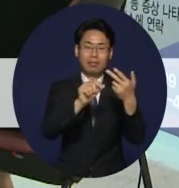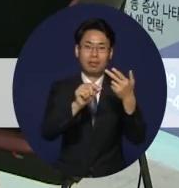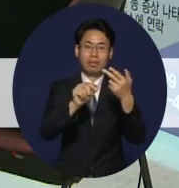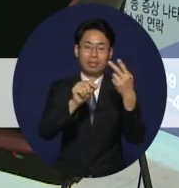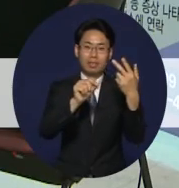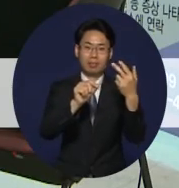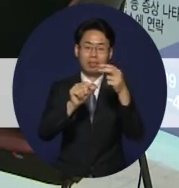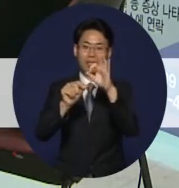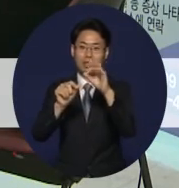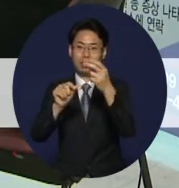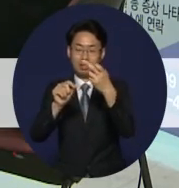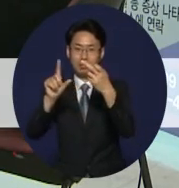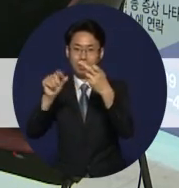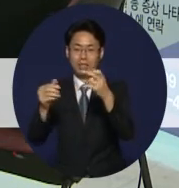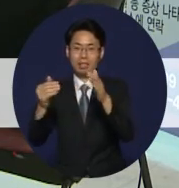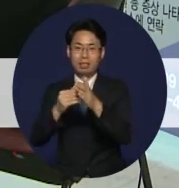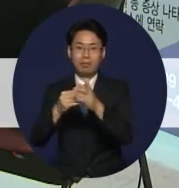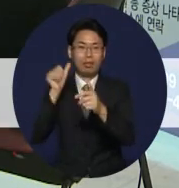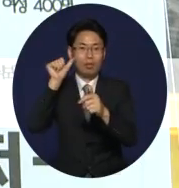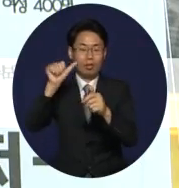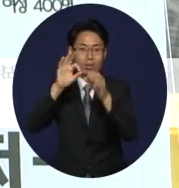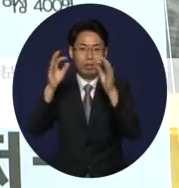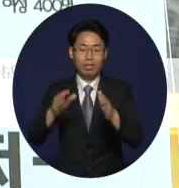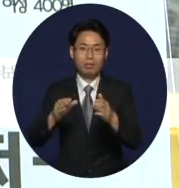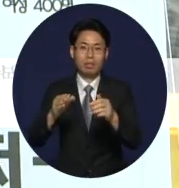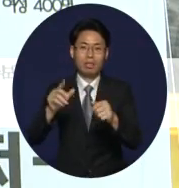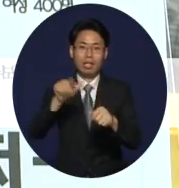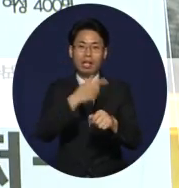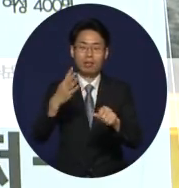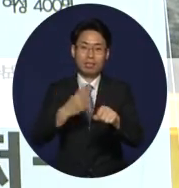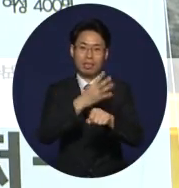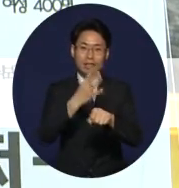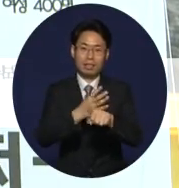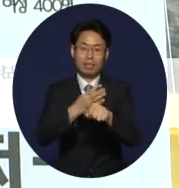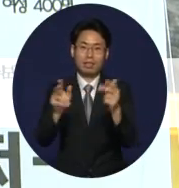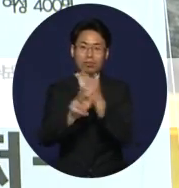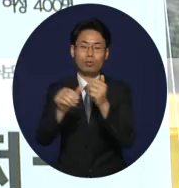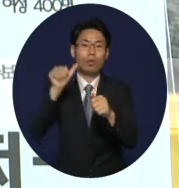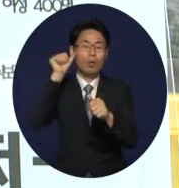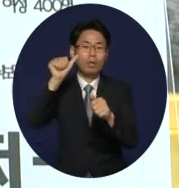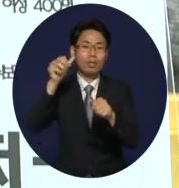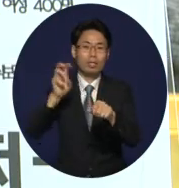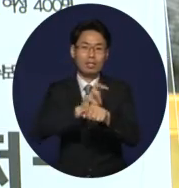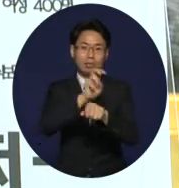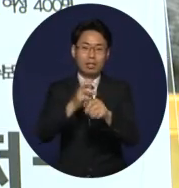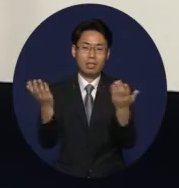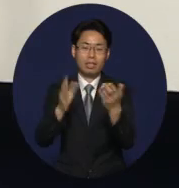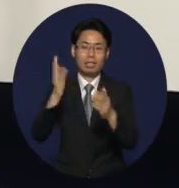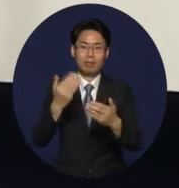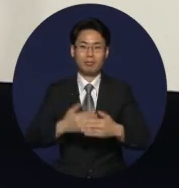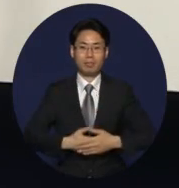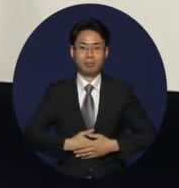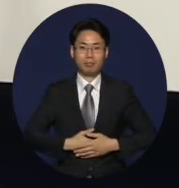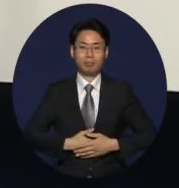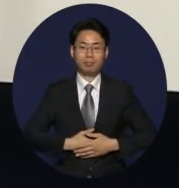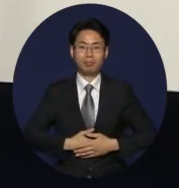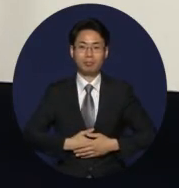15일까지 5개월 이내이며 하루에 4시간, 주 5일, 20시간을 근무하게 됩니다.